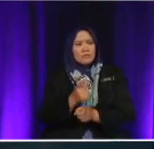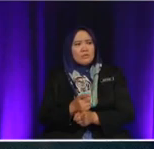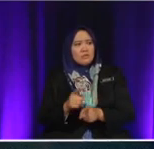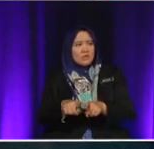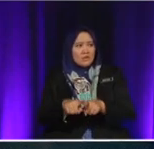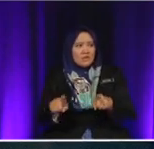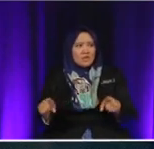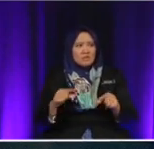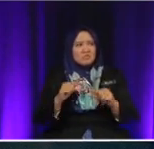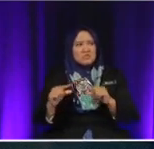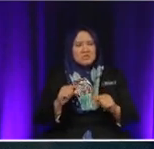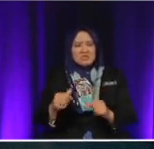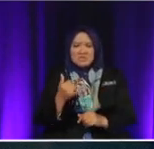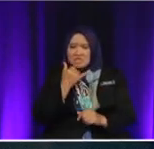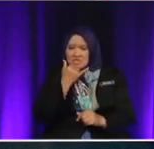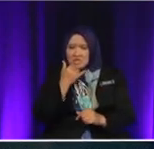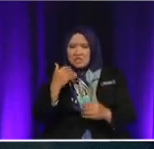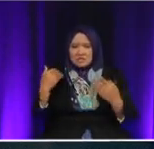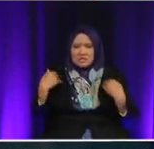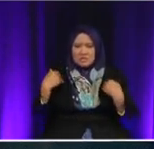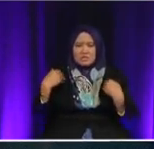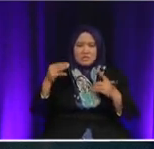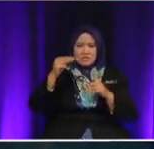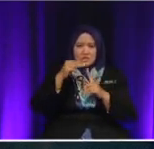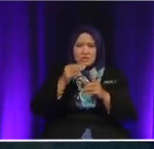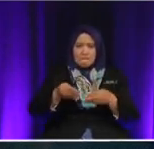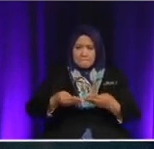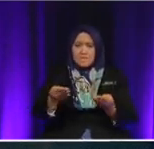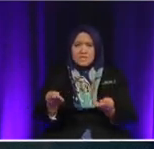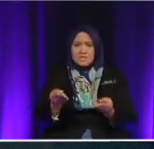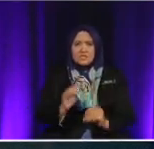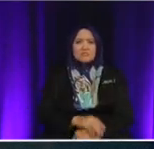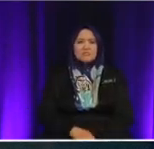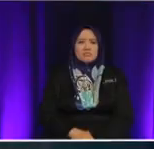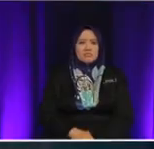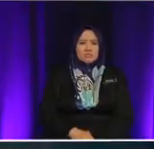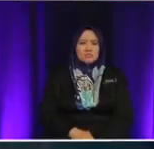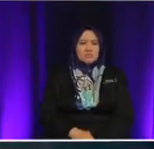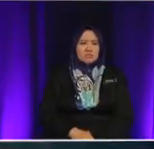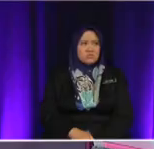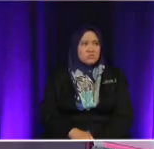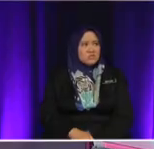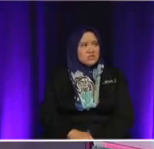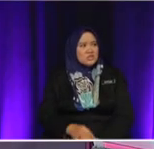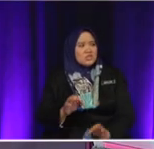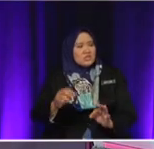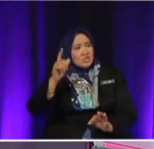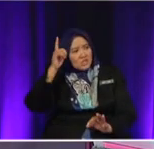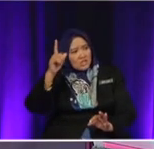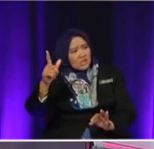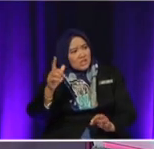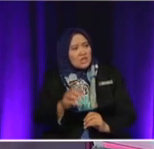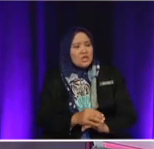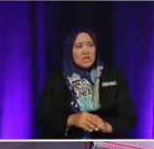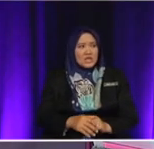salah, cikgu, adakah markah akan diberikan juga ataupun hilang semua? Okey, kita akan, sebab soalan tadi ada gaya kepimpinan tu yang dapat markah. Uh-huh. Kalau